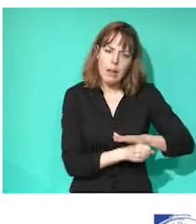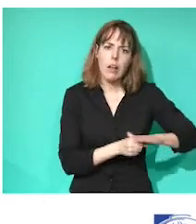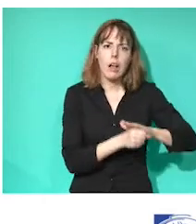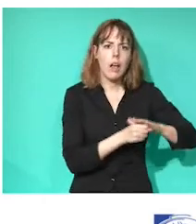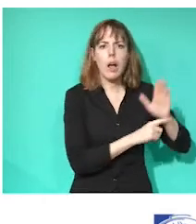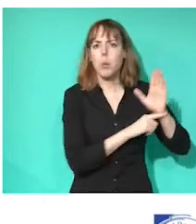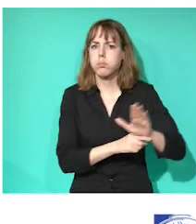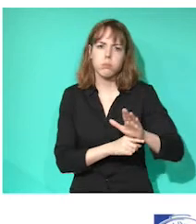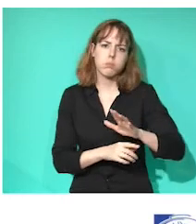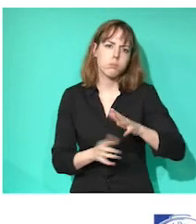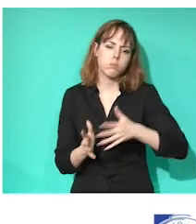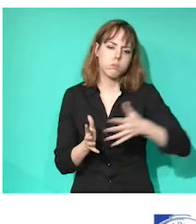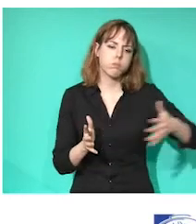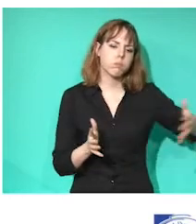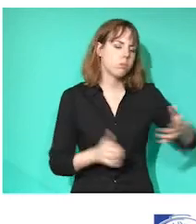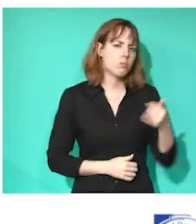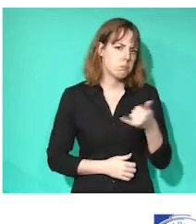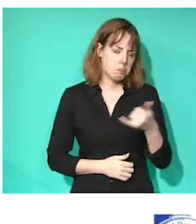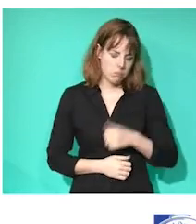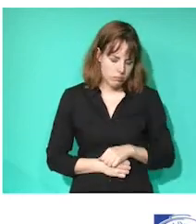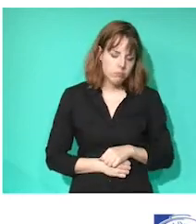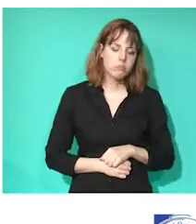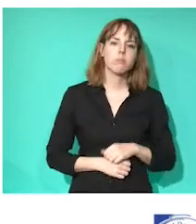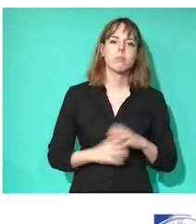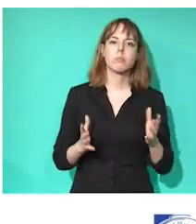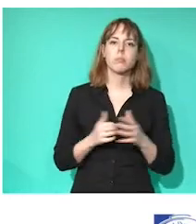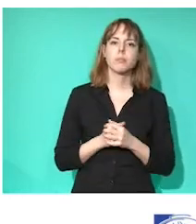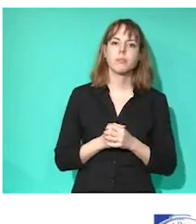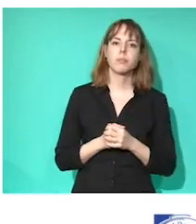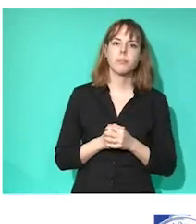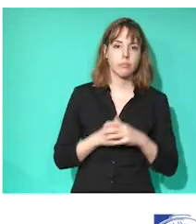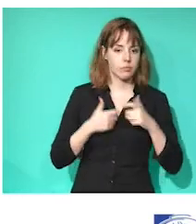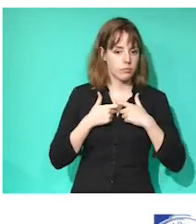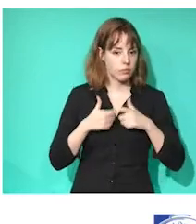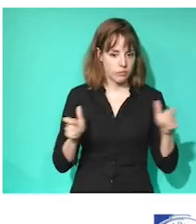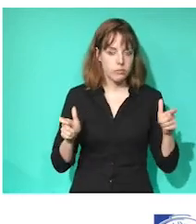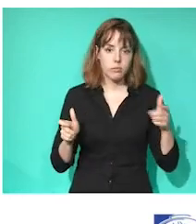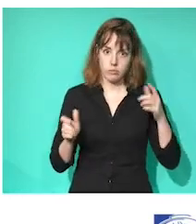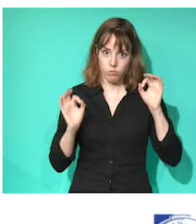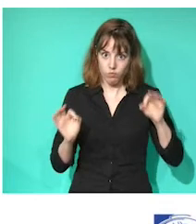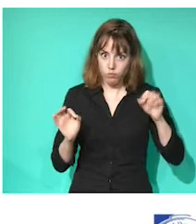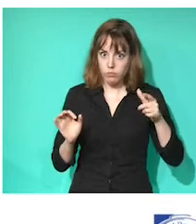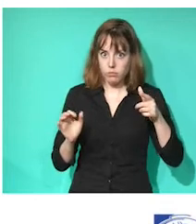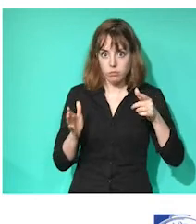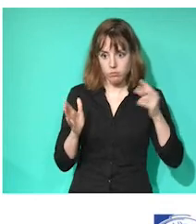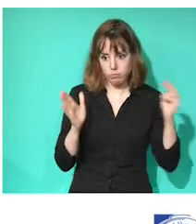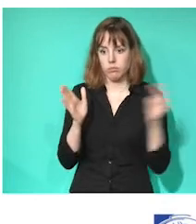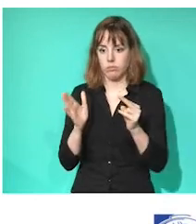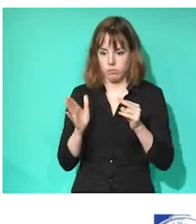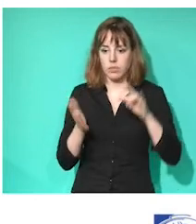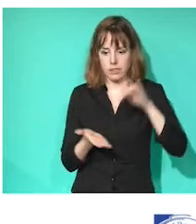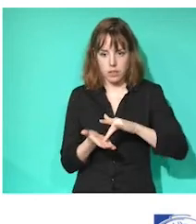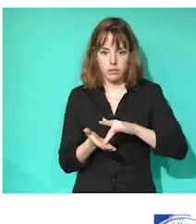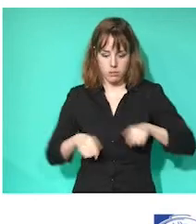sujet, parce que sinon on ne va pas en sortir. Ouais. Alors par contre, seront donc accessibles donc, sur le site internet du ministère